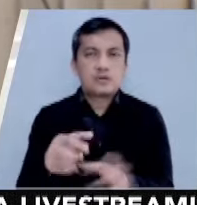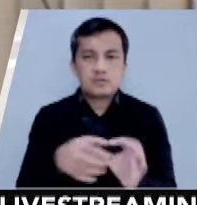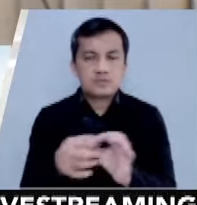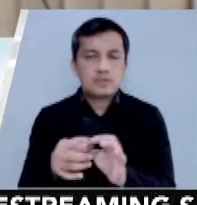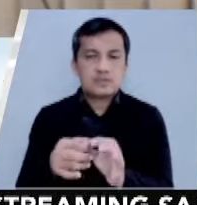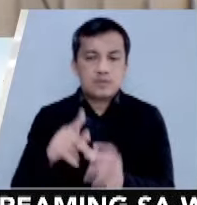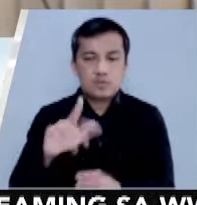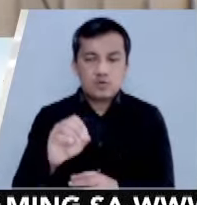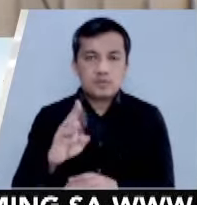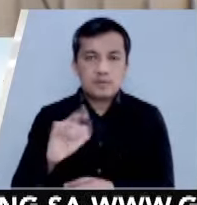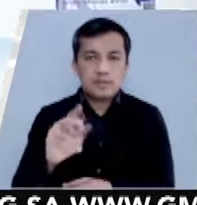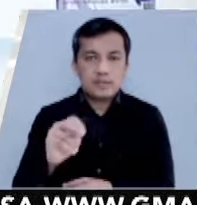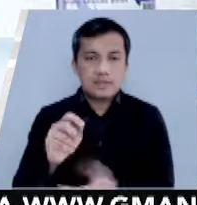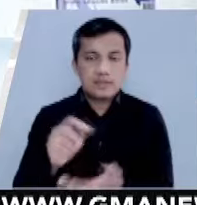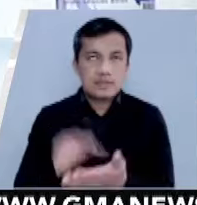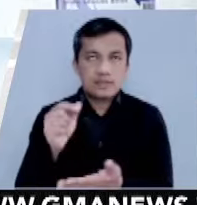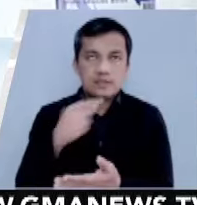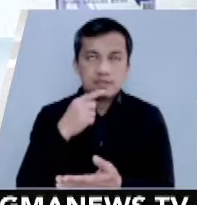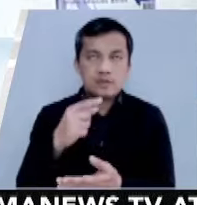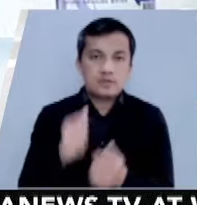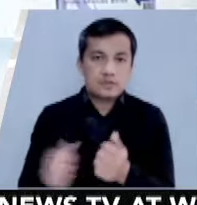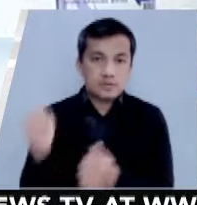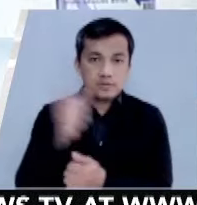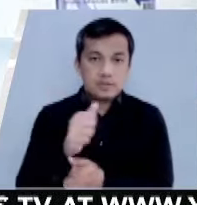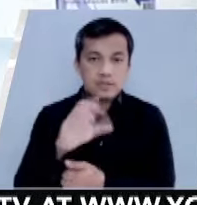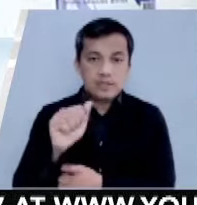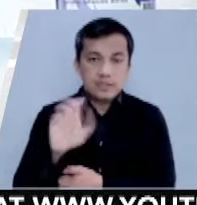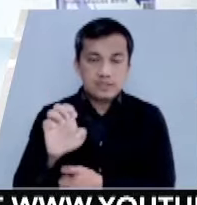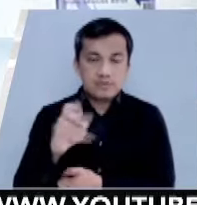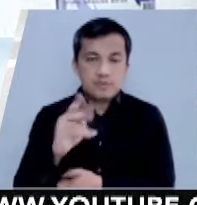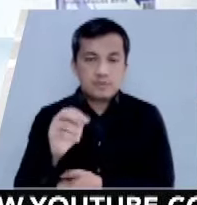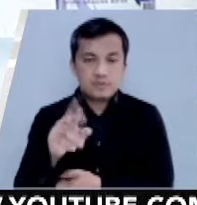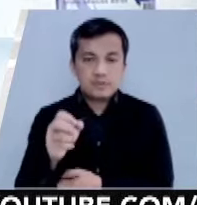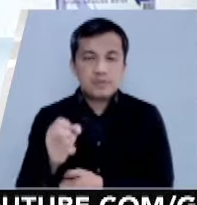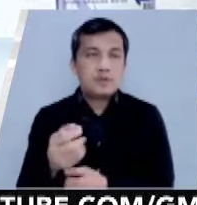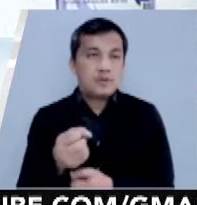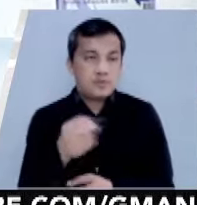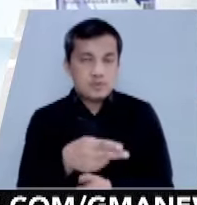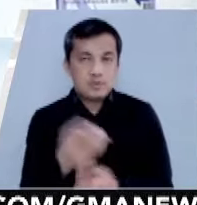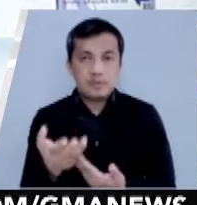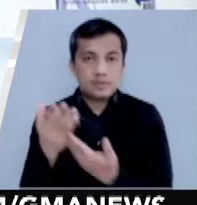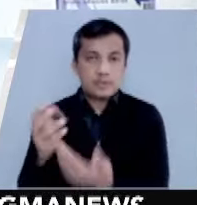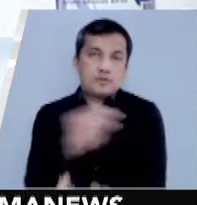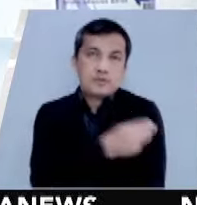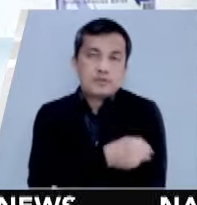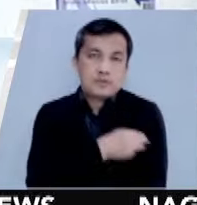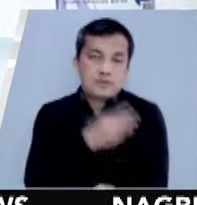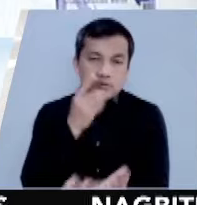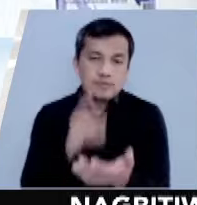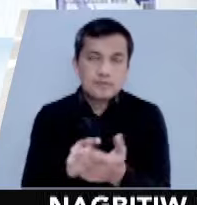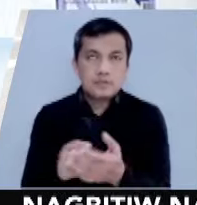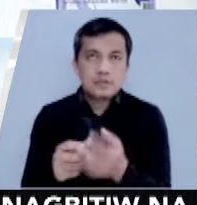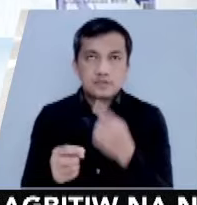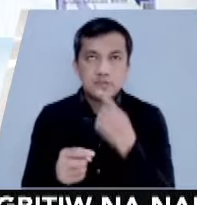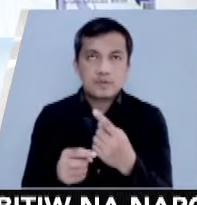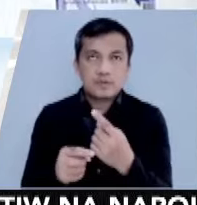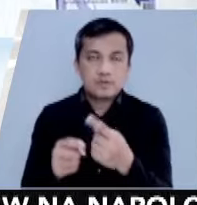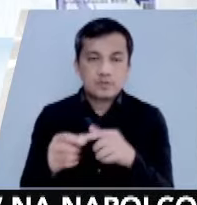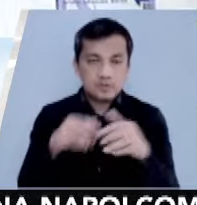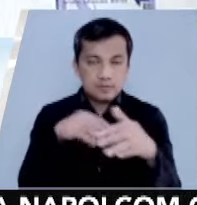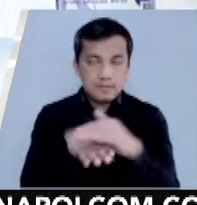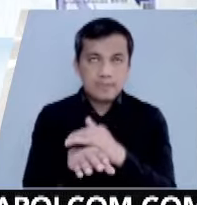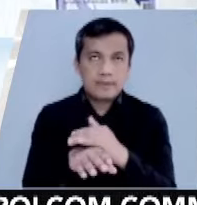Quadcom Overall Chairman Ace Barbers, pinagsumite ng medical document si Roque dahil nagsabi raw ito na sumailalim ito sa